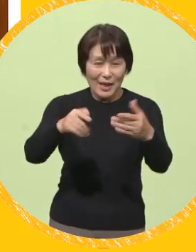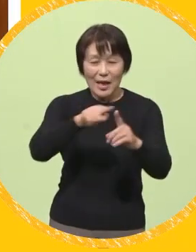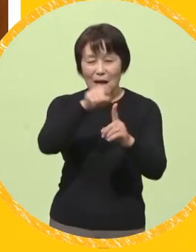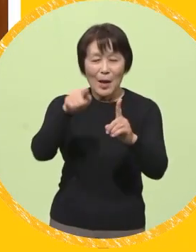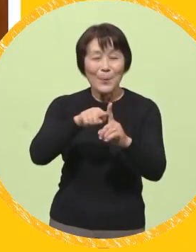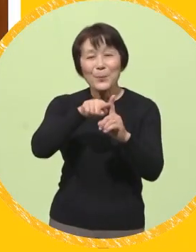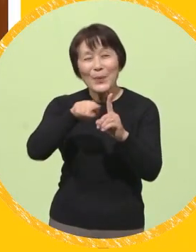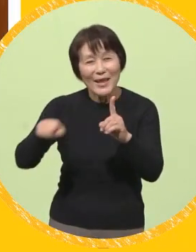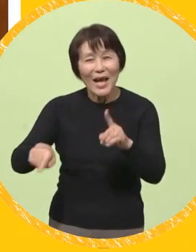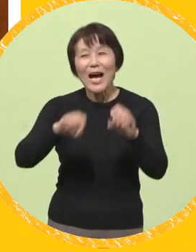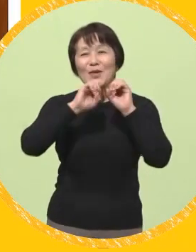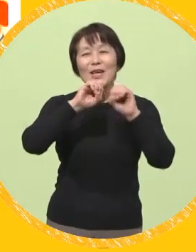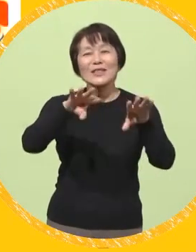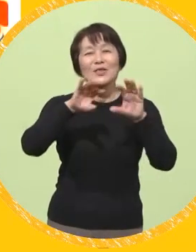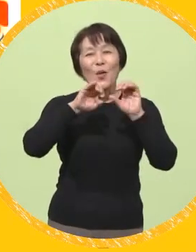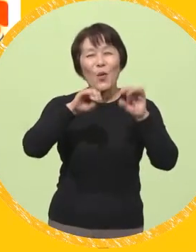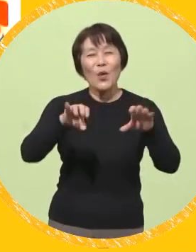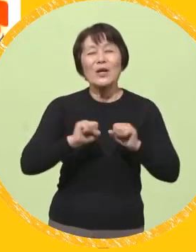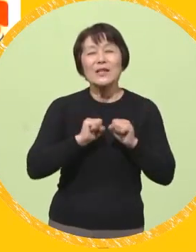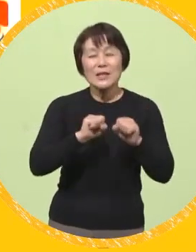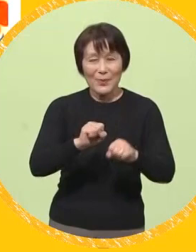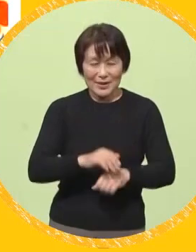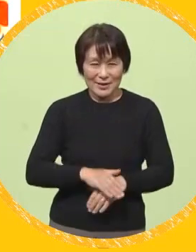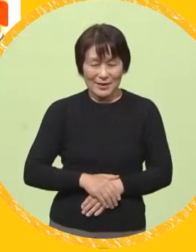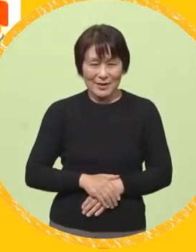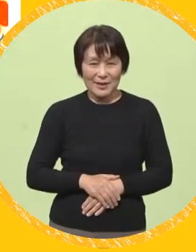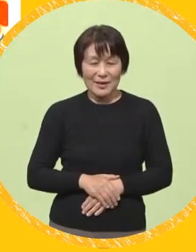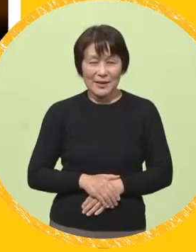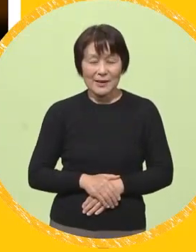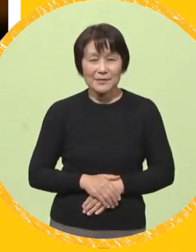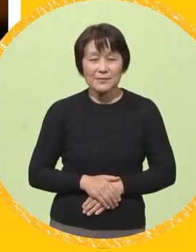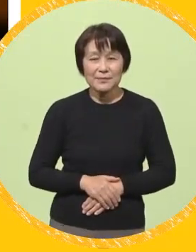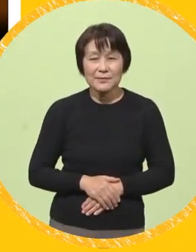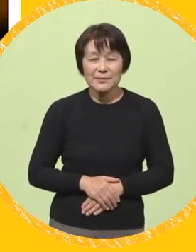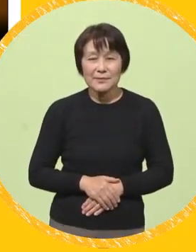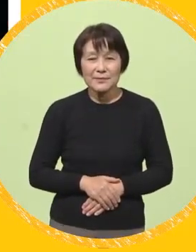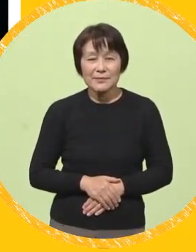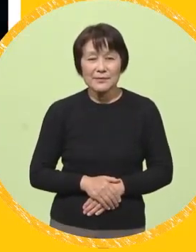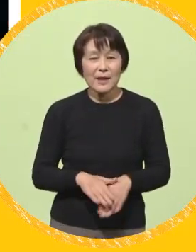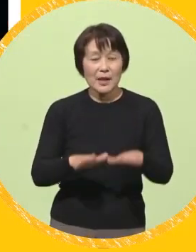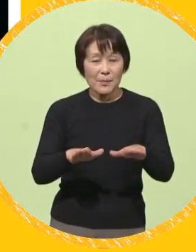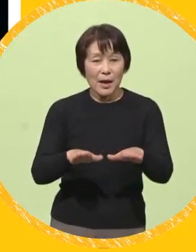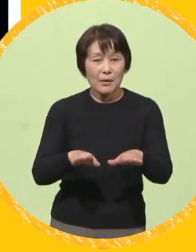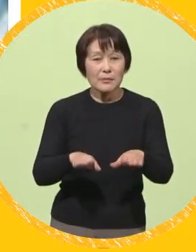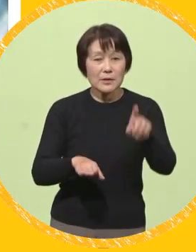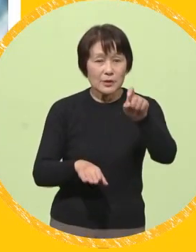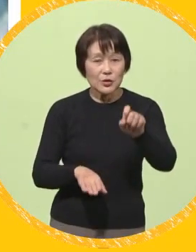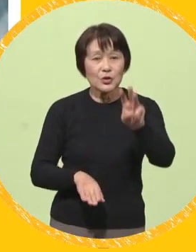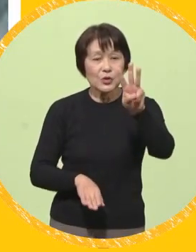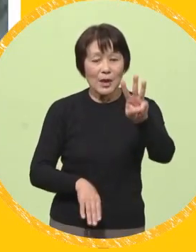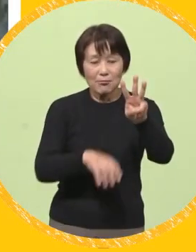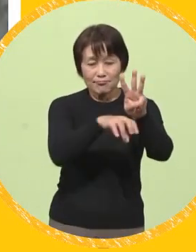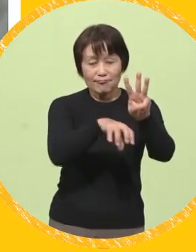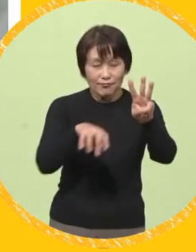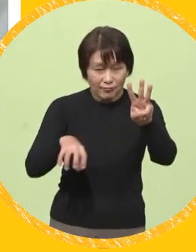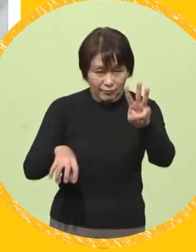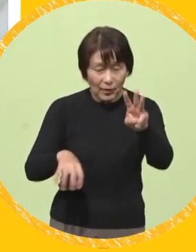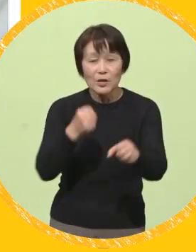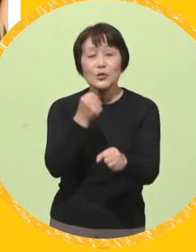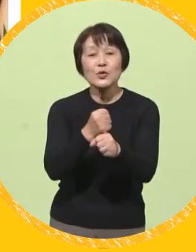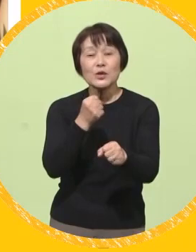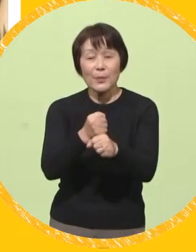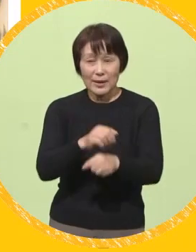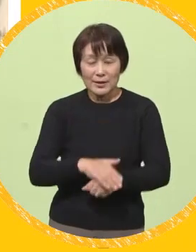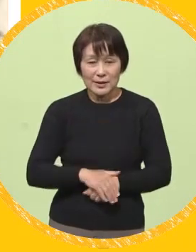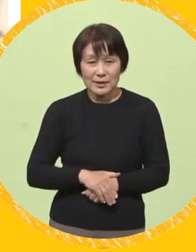動をしているんですよね。 はい、先ほど最初にもご紹介いただいたんですけれども、うん、はい、今13のシリーズを作ってまして、これす